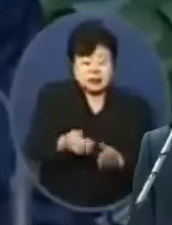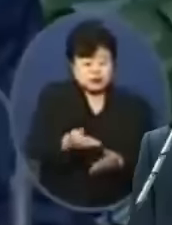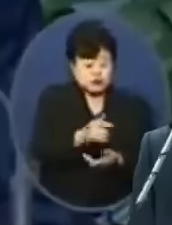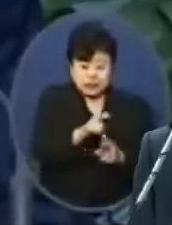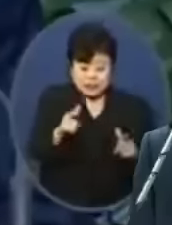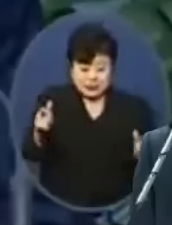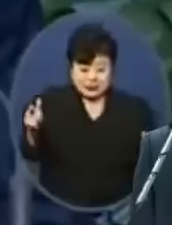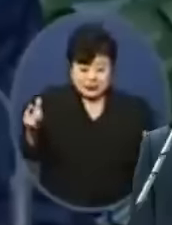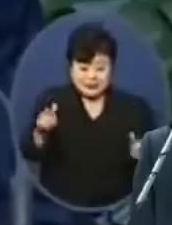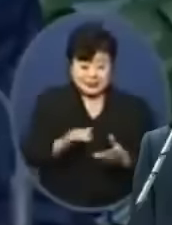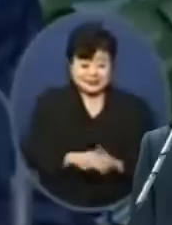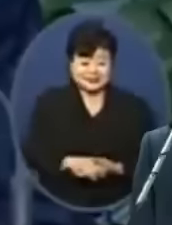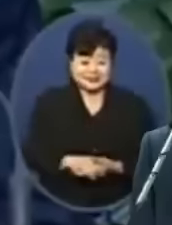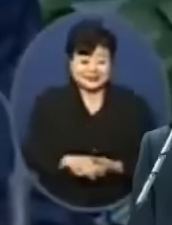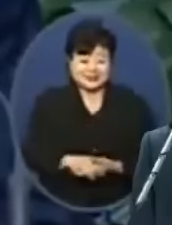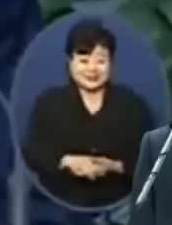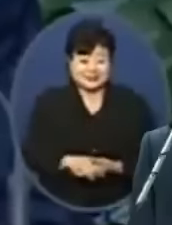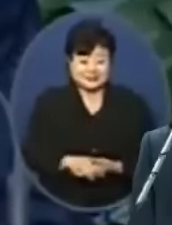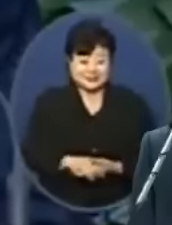주겠습니까?